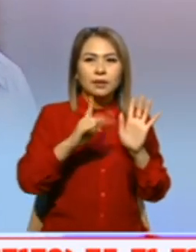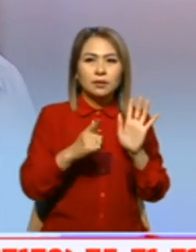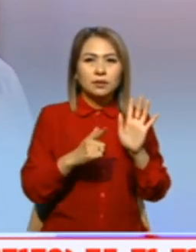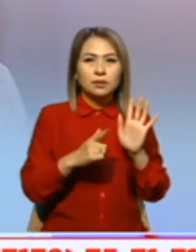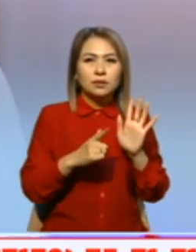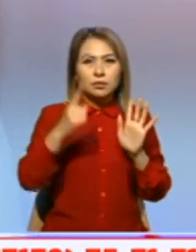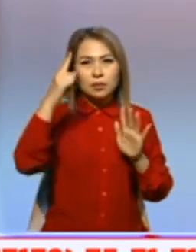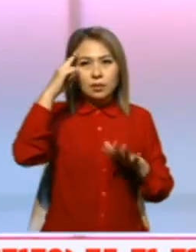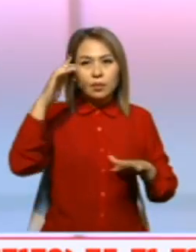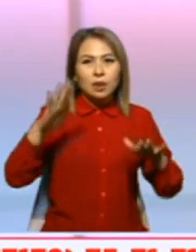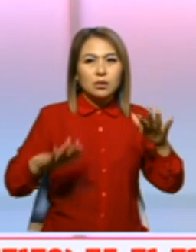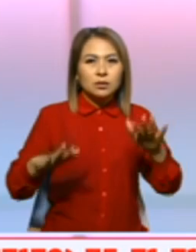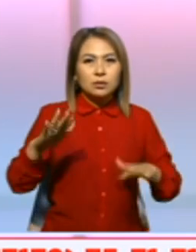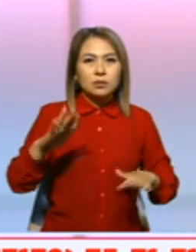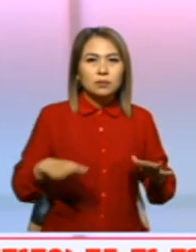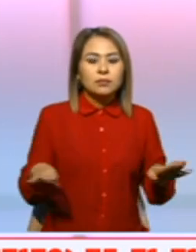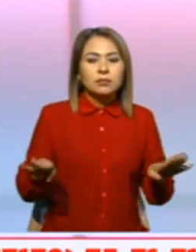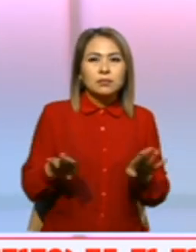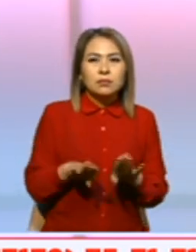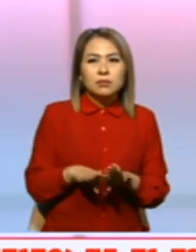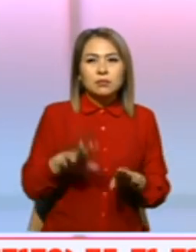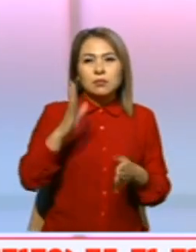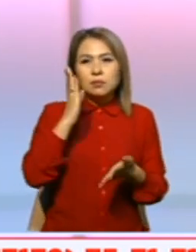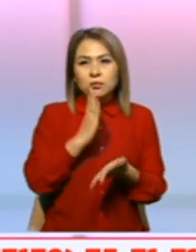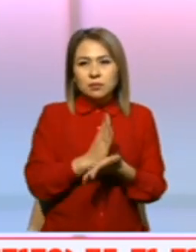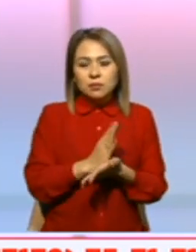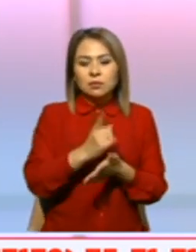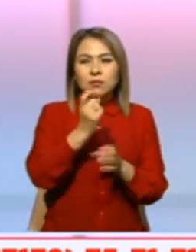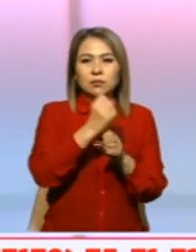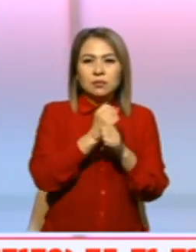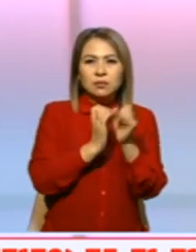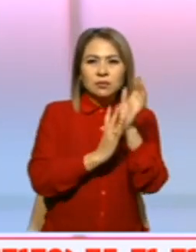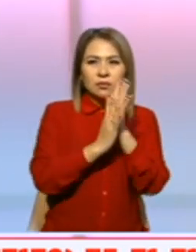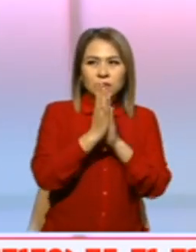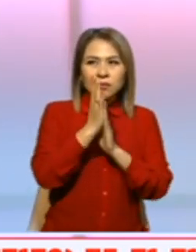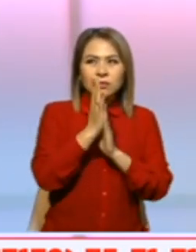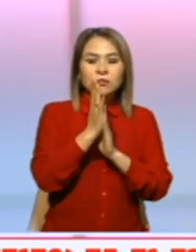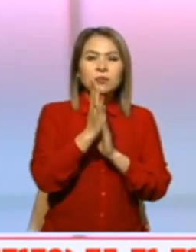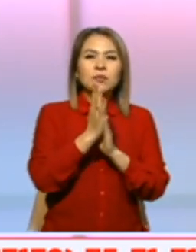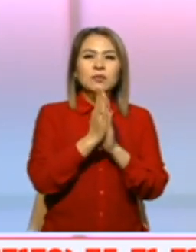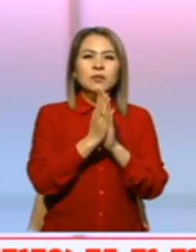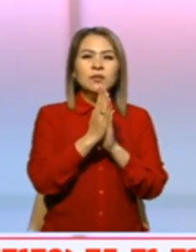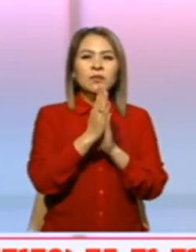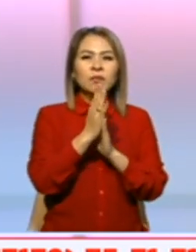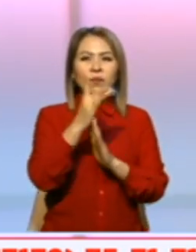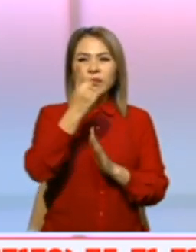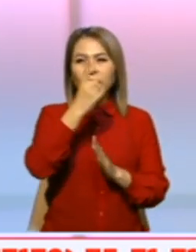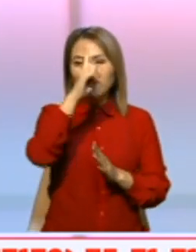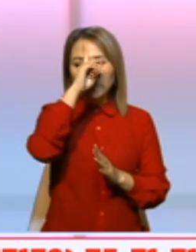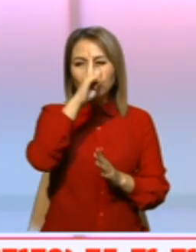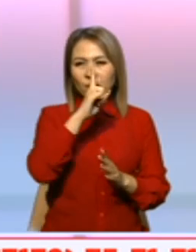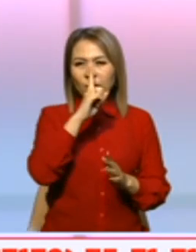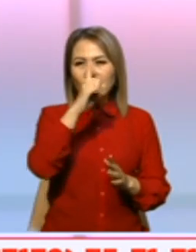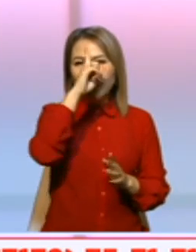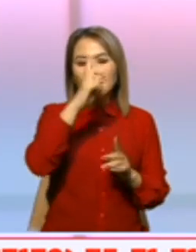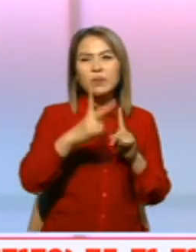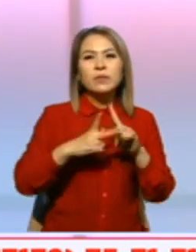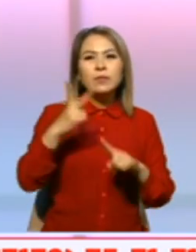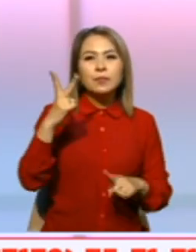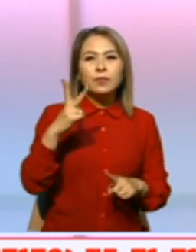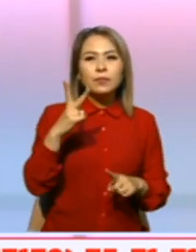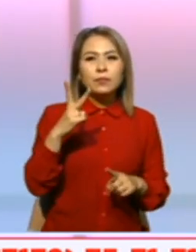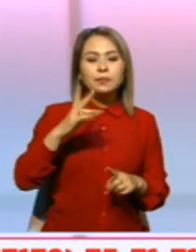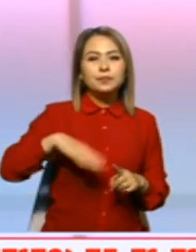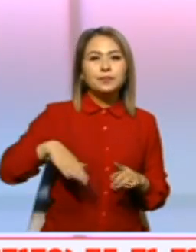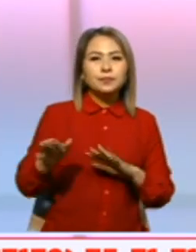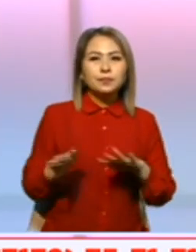мидың салмағы. Енді сол пространство бар, сүйегіде өседі. Сүйегіде бірінші айда 1,5 сантиметр,